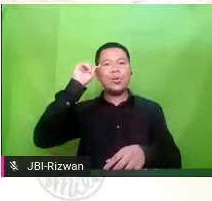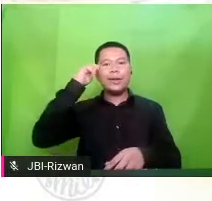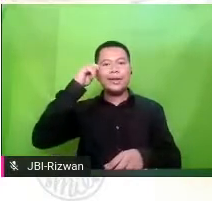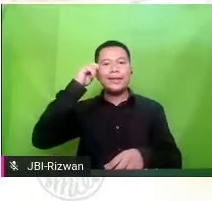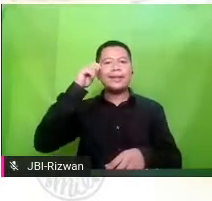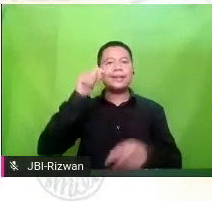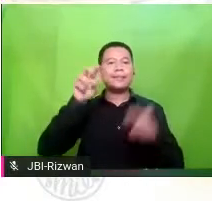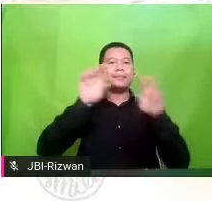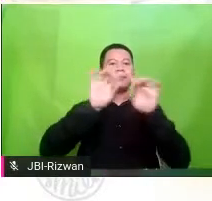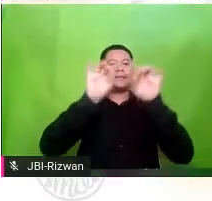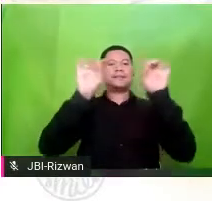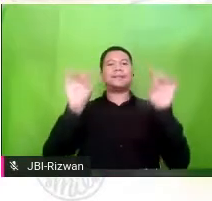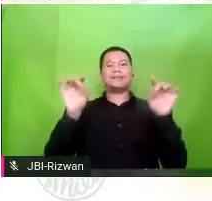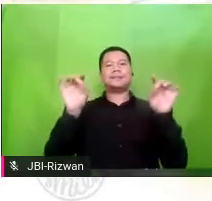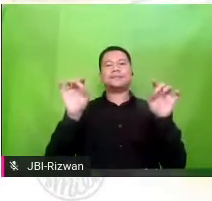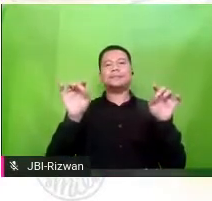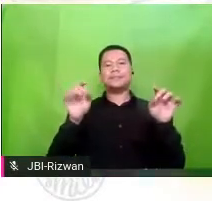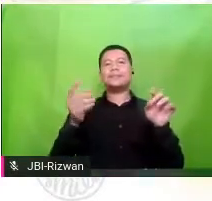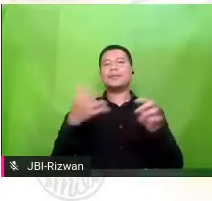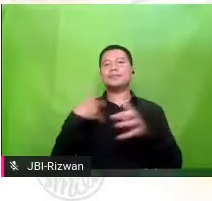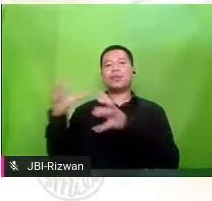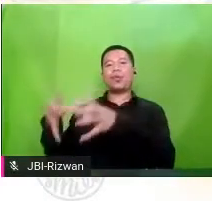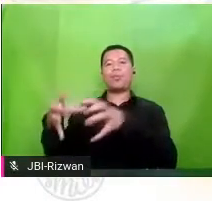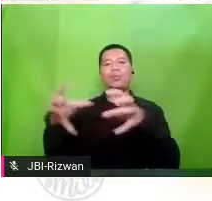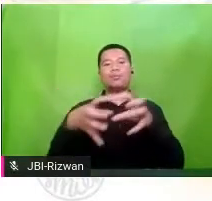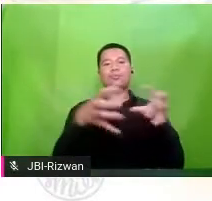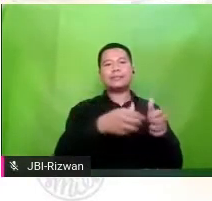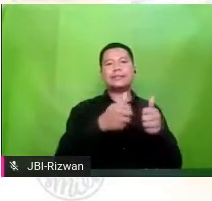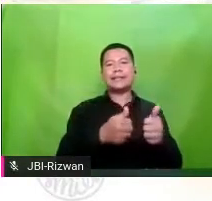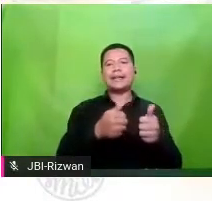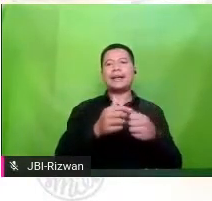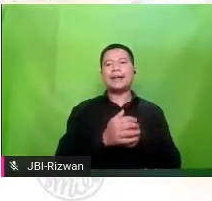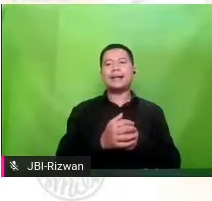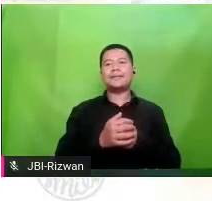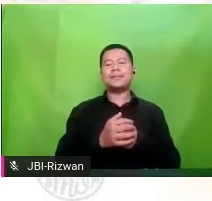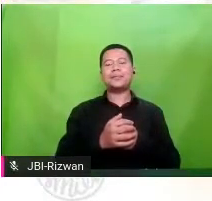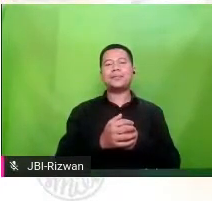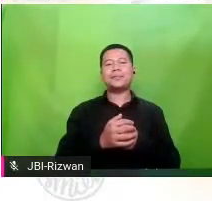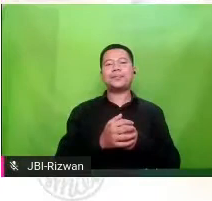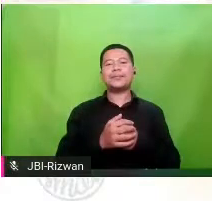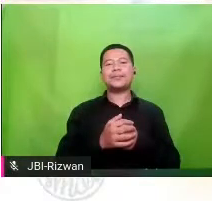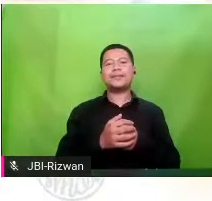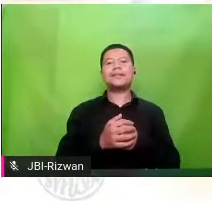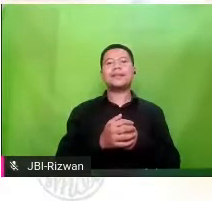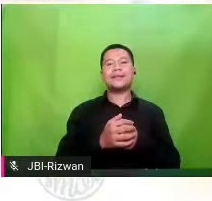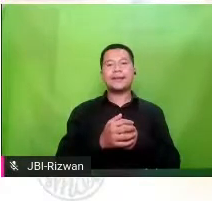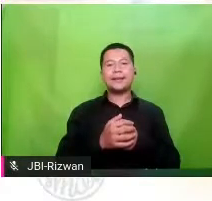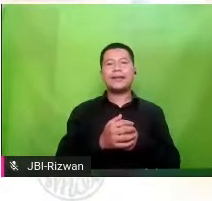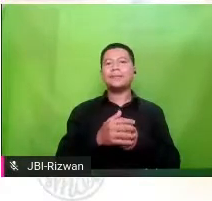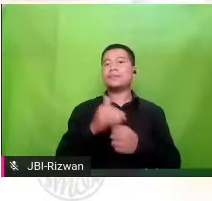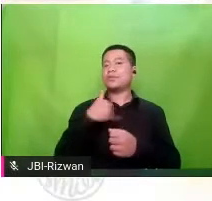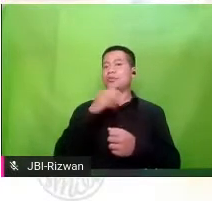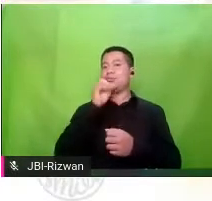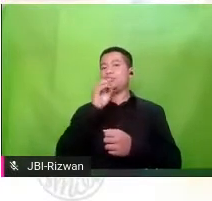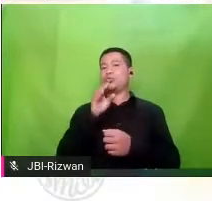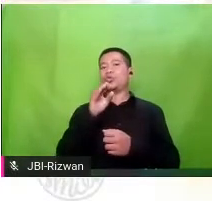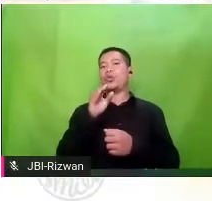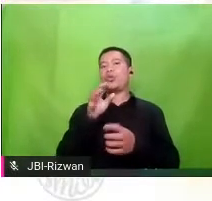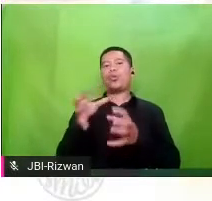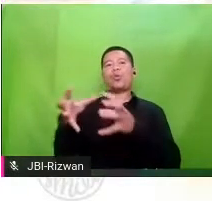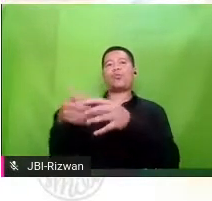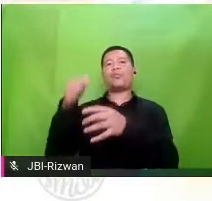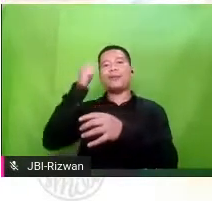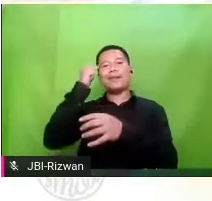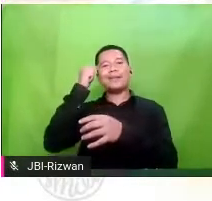yang bisa kita kelompokkan ke dalam bentuk kesulitan belajar yang disebut sebagai kesulitan belajar